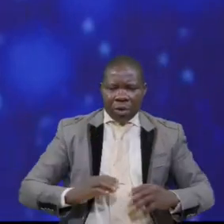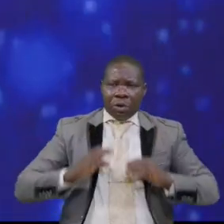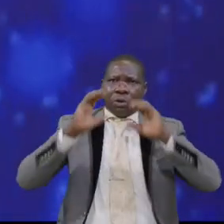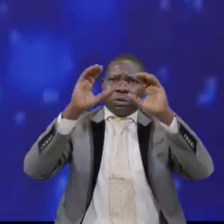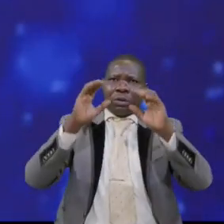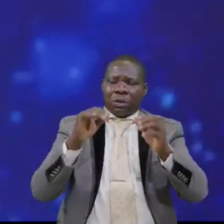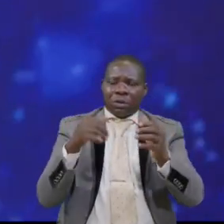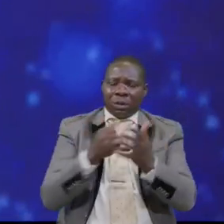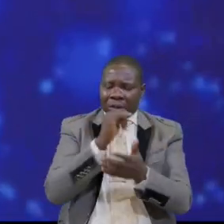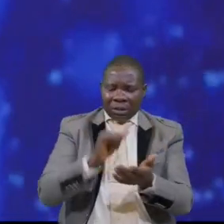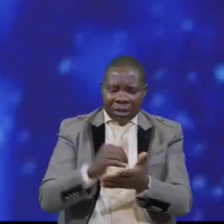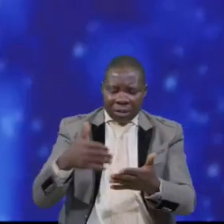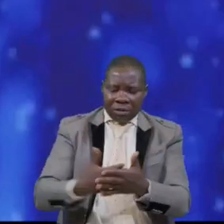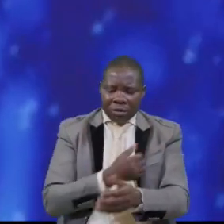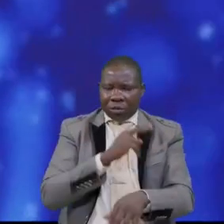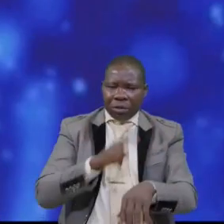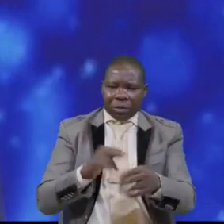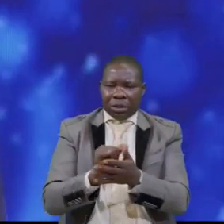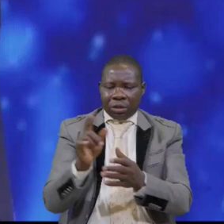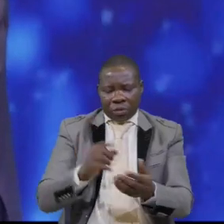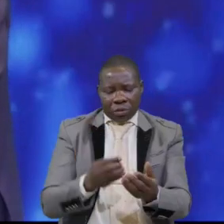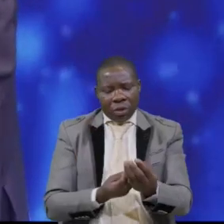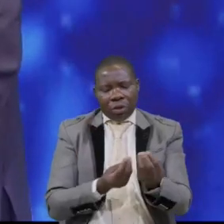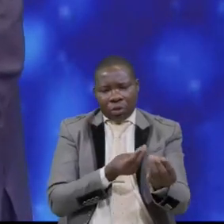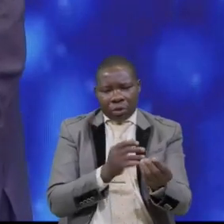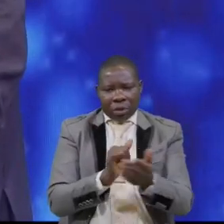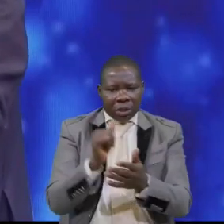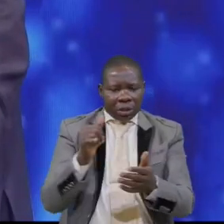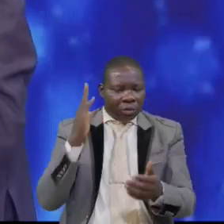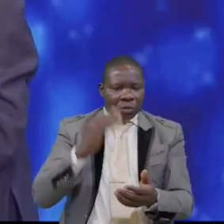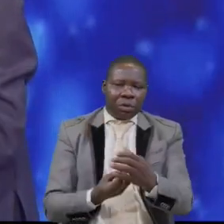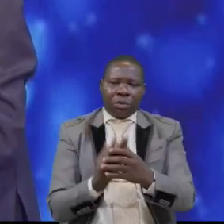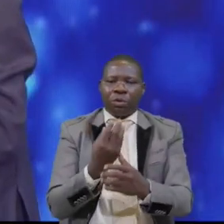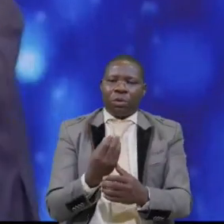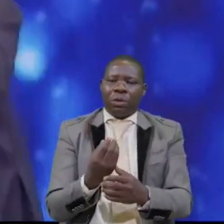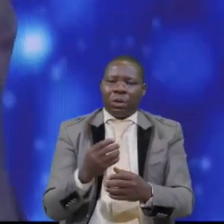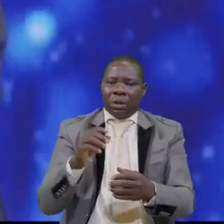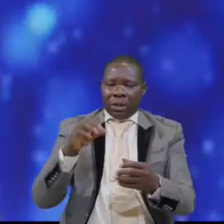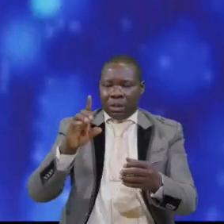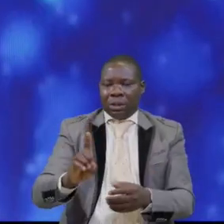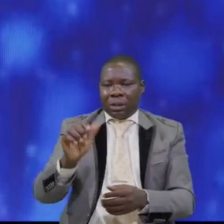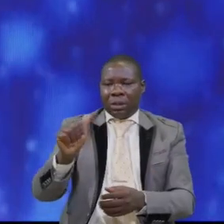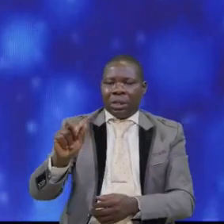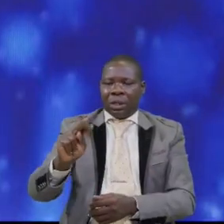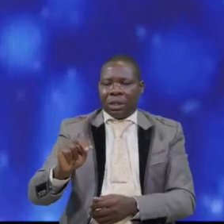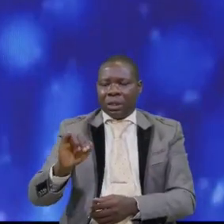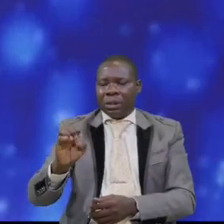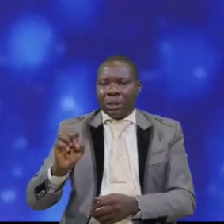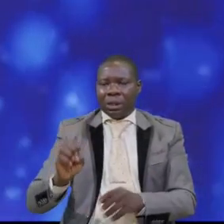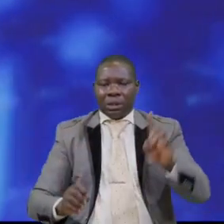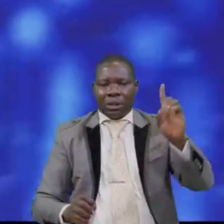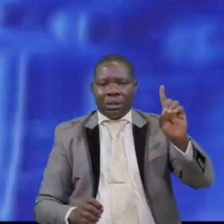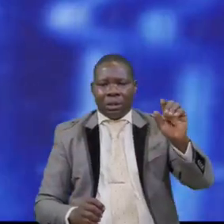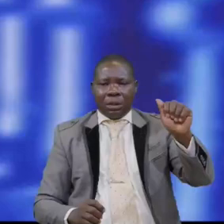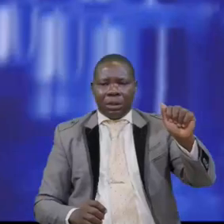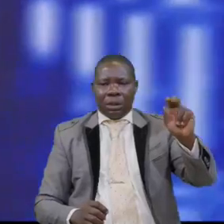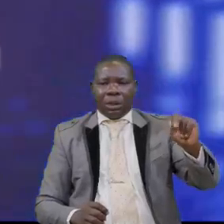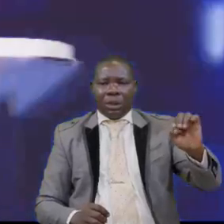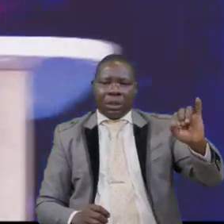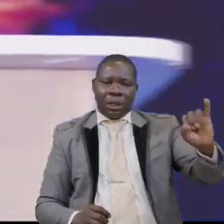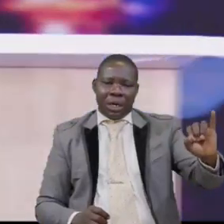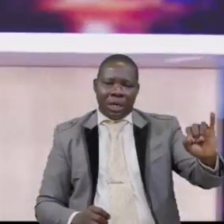nourris qui va grandir. Daniel D, A, N et I maintenant. I, l'initiative